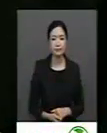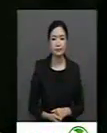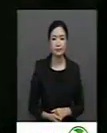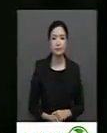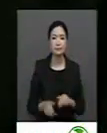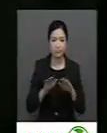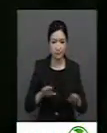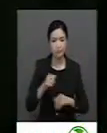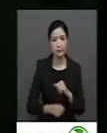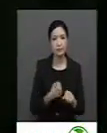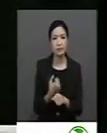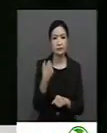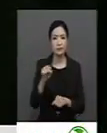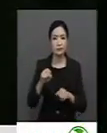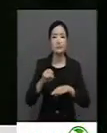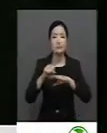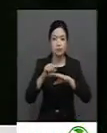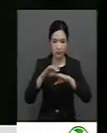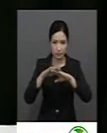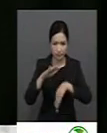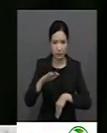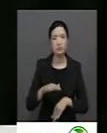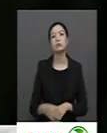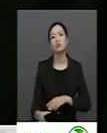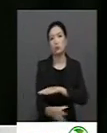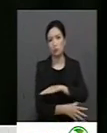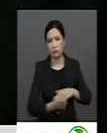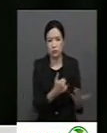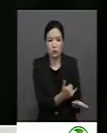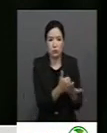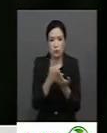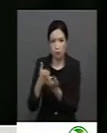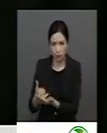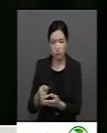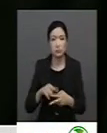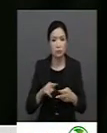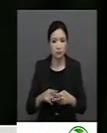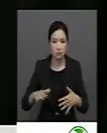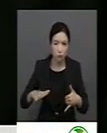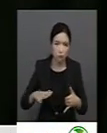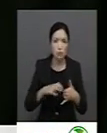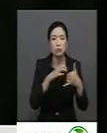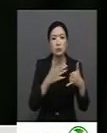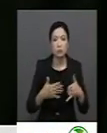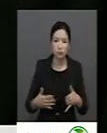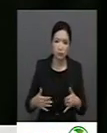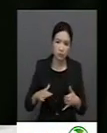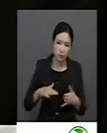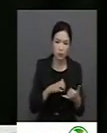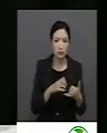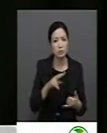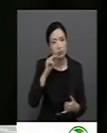เด็กที่อายุต่ำกว่า10ขวบเนี่ยส่วนใหญ่จะมีแนวโน้มในการถูกลักพาตัวหรือเกิดอุบัติเหตุในบริเวณใกล้เคียงมี